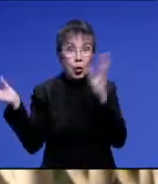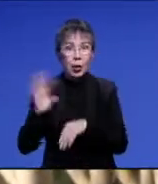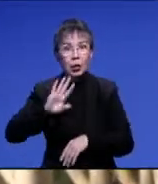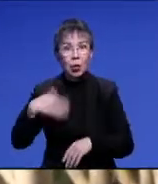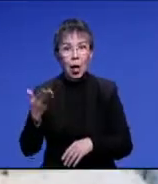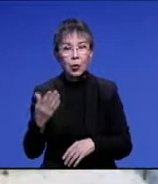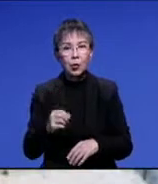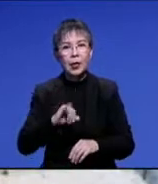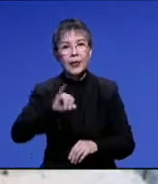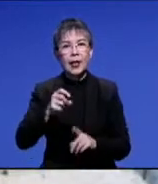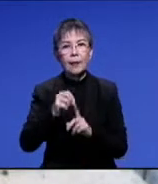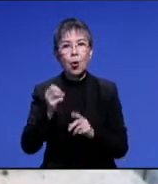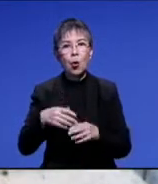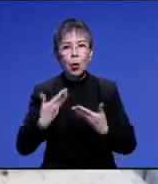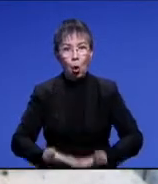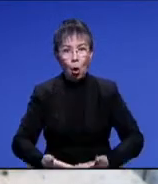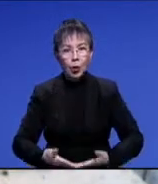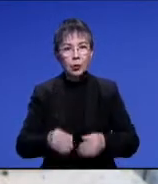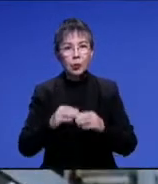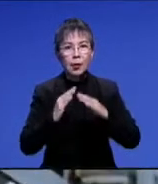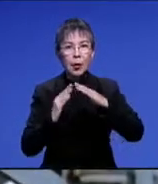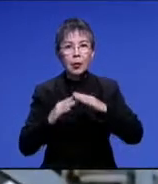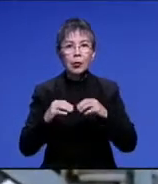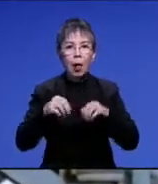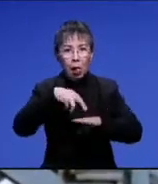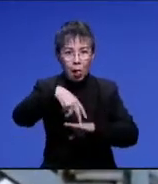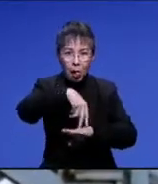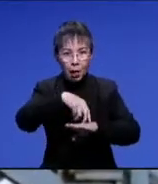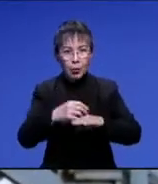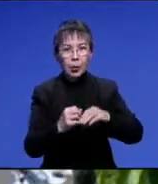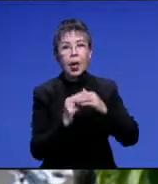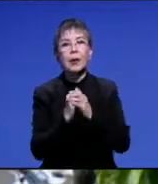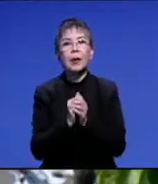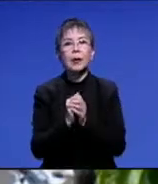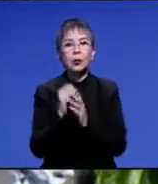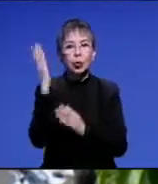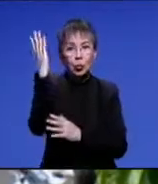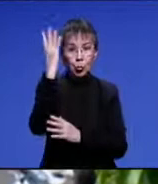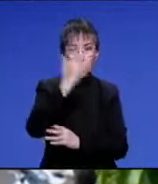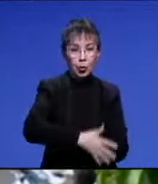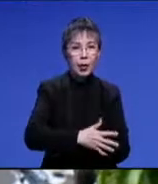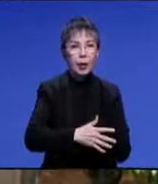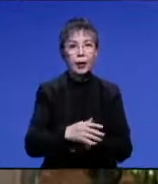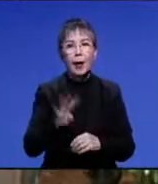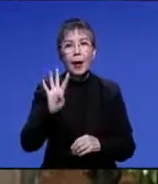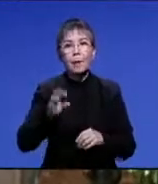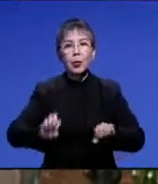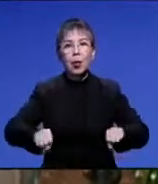pernah dipakai. Robohnya pagar dan atap karena tak kuat menopang baliho reklame, menewaskan 4 orang